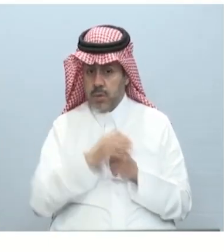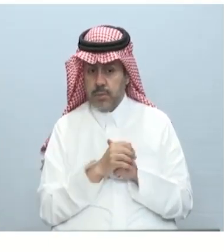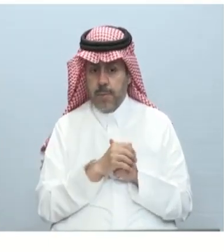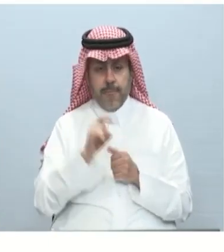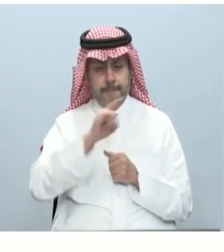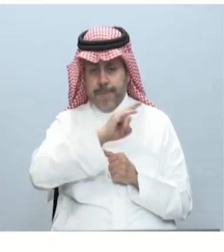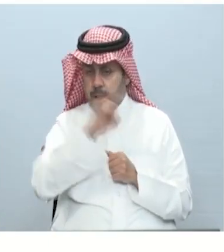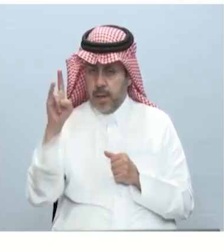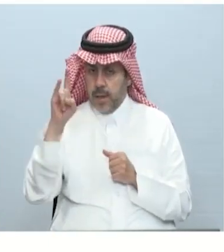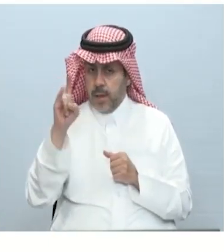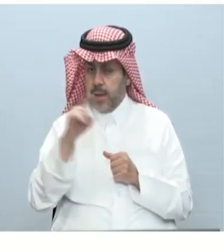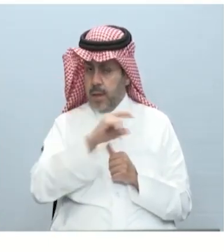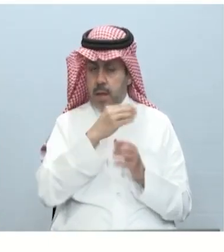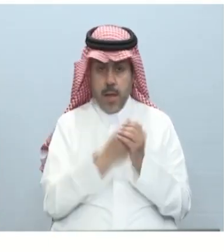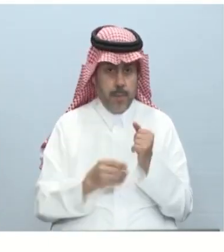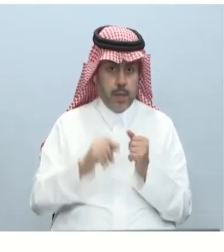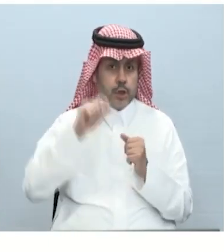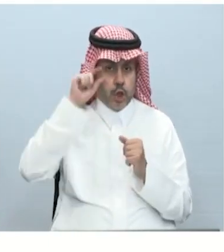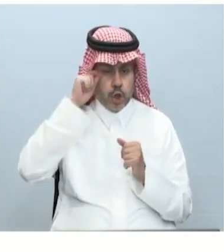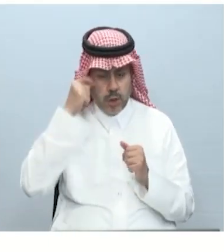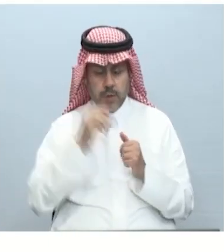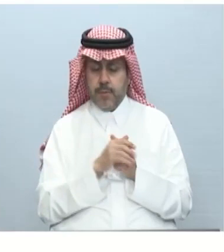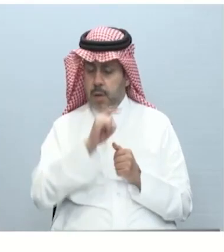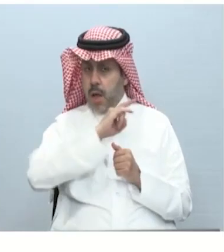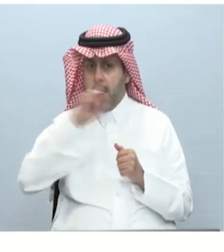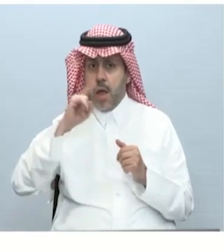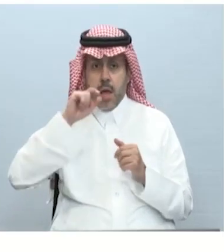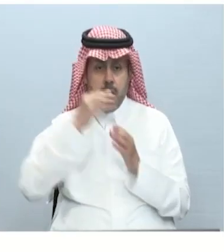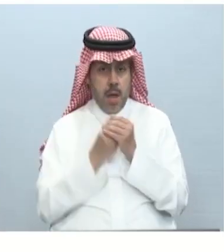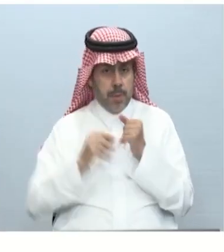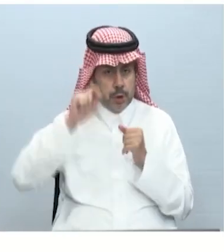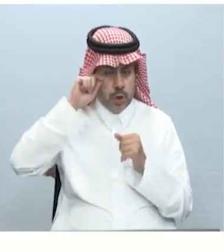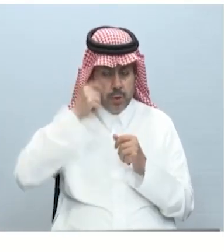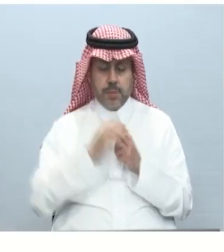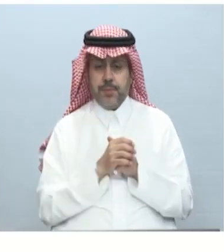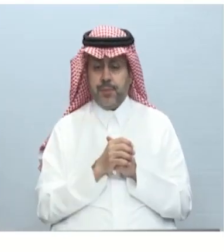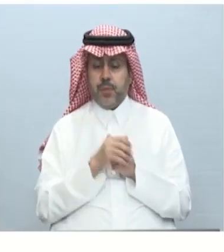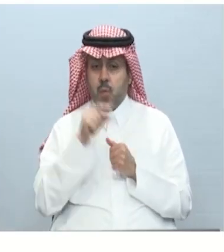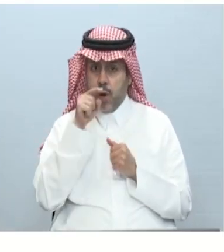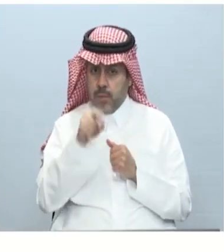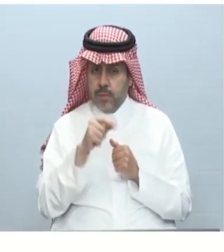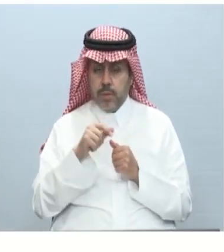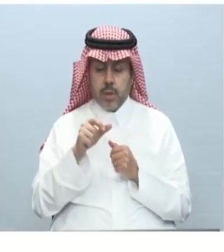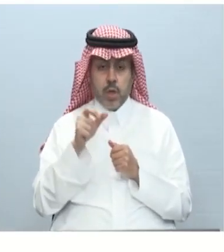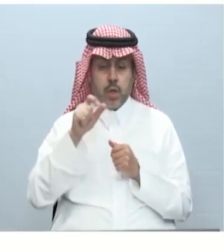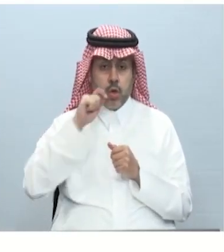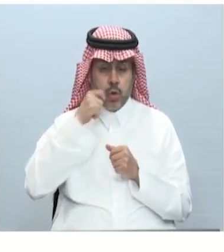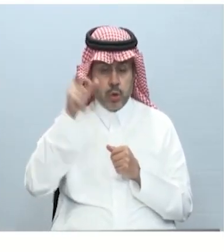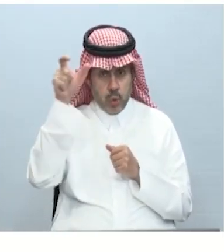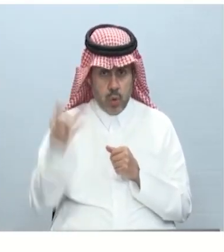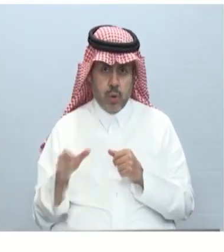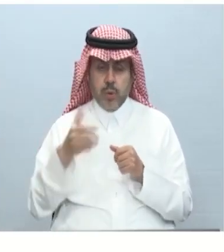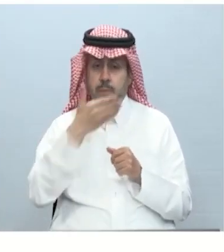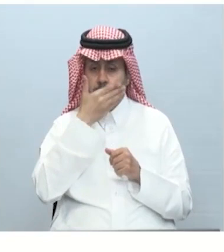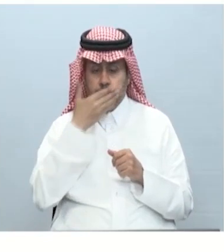لا يا ابنه الصديق لا يبنه الصديق ولكن الرجل يصوم